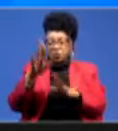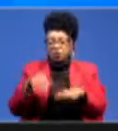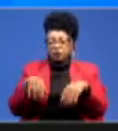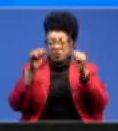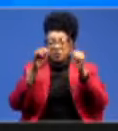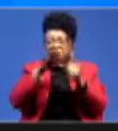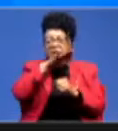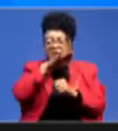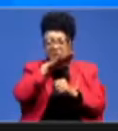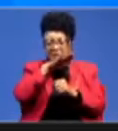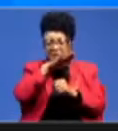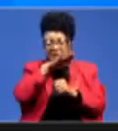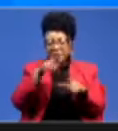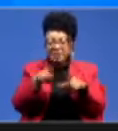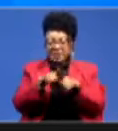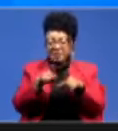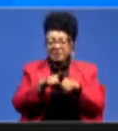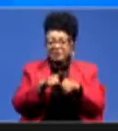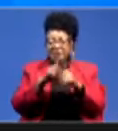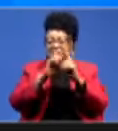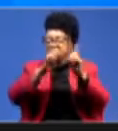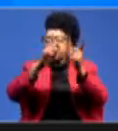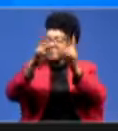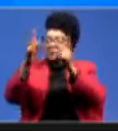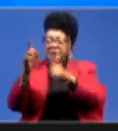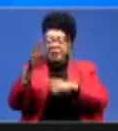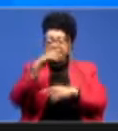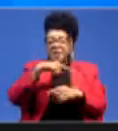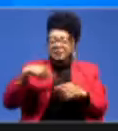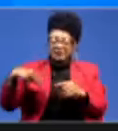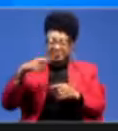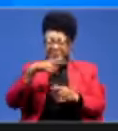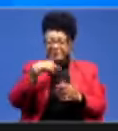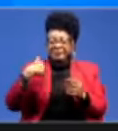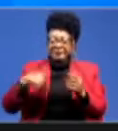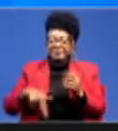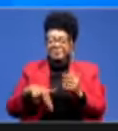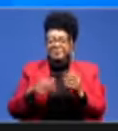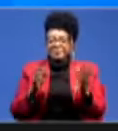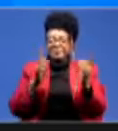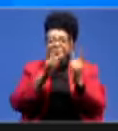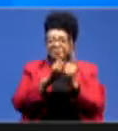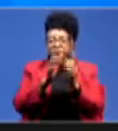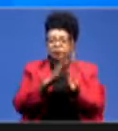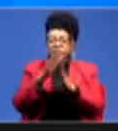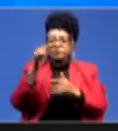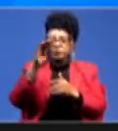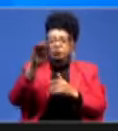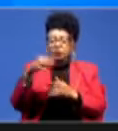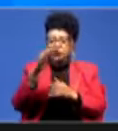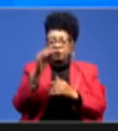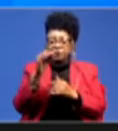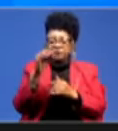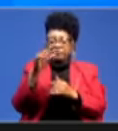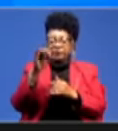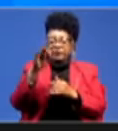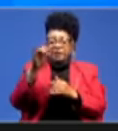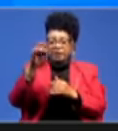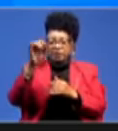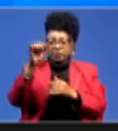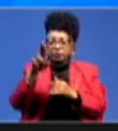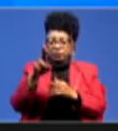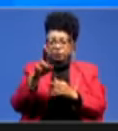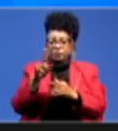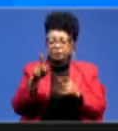Raila Odinga katika ziara yake ya Beijing, Uchina. Ruto amekutana na rais wa Togo Faruu Ezozina,